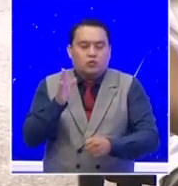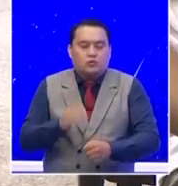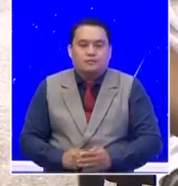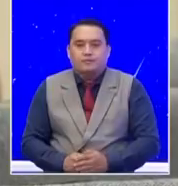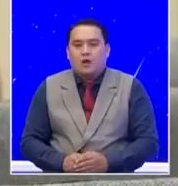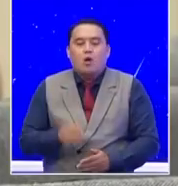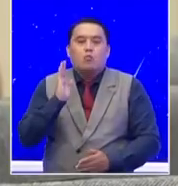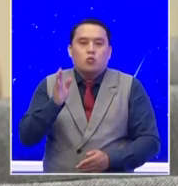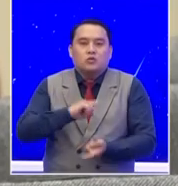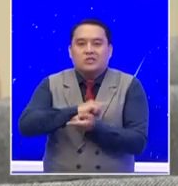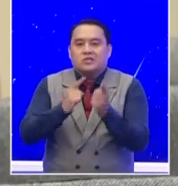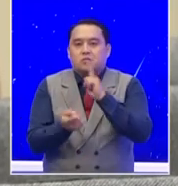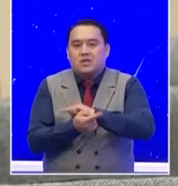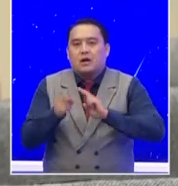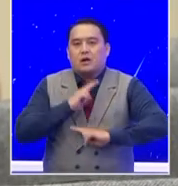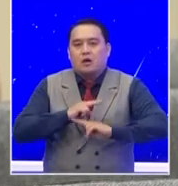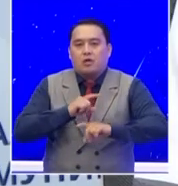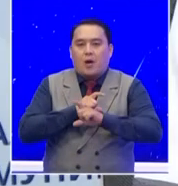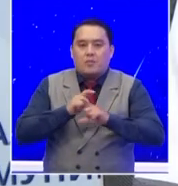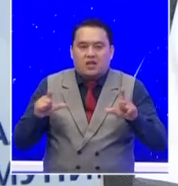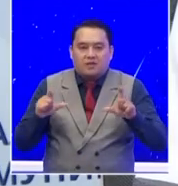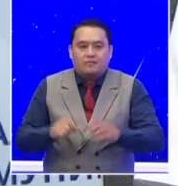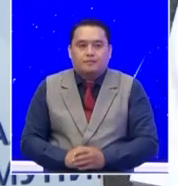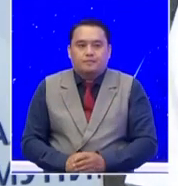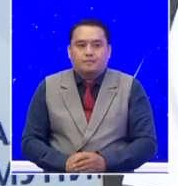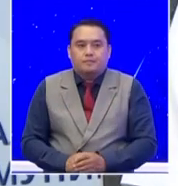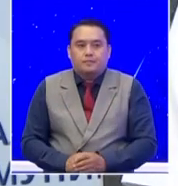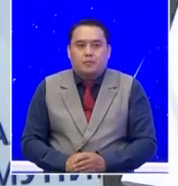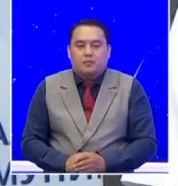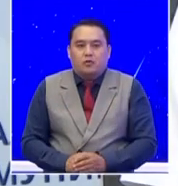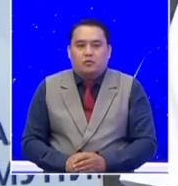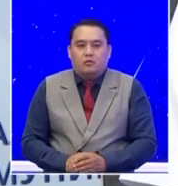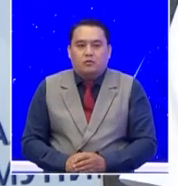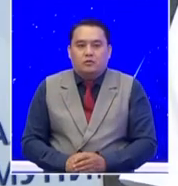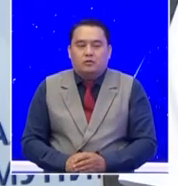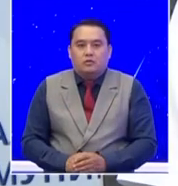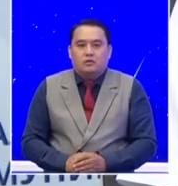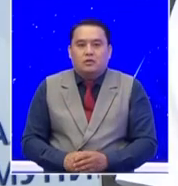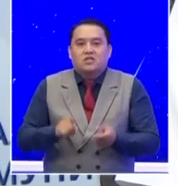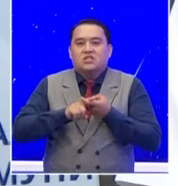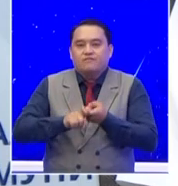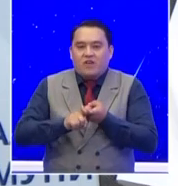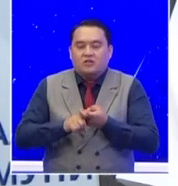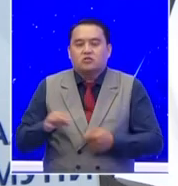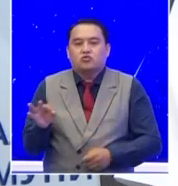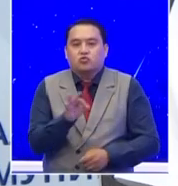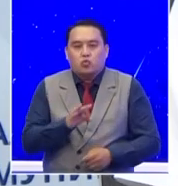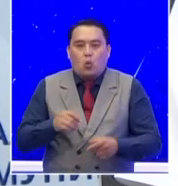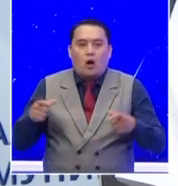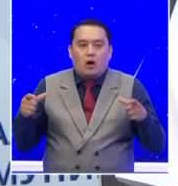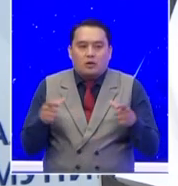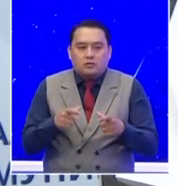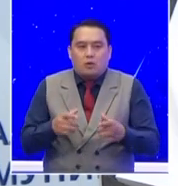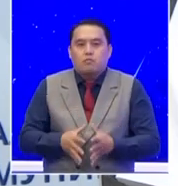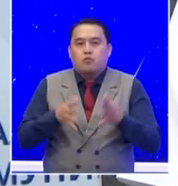будет изменен режим работы ряда объектов в режиме работы то есть чем это связано это за тем чтобы не было